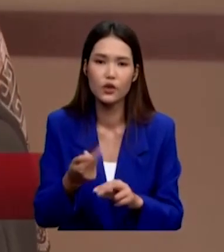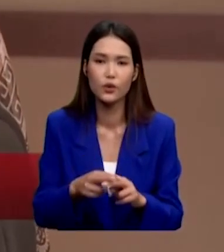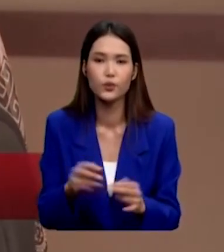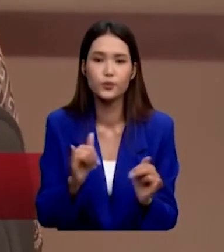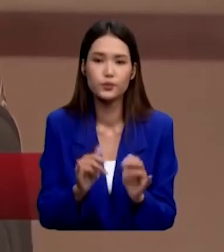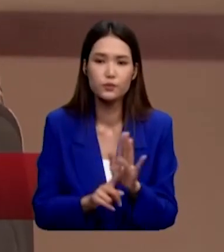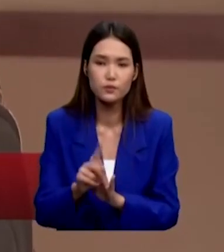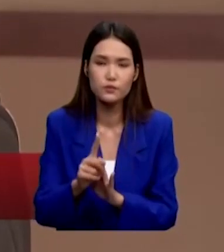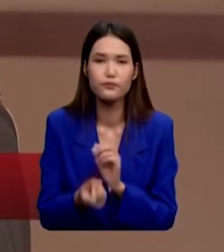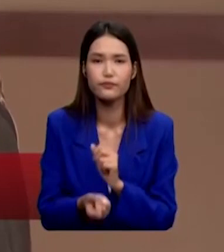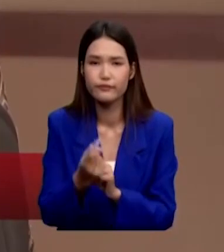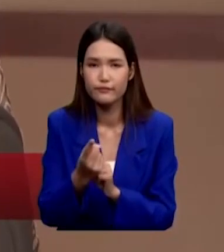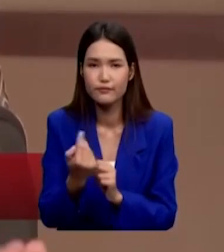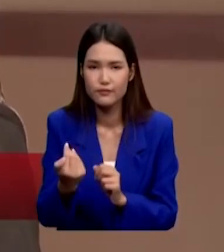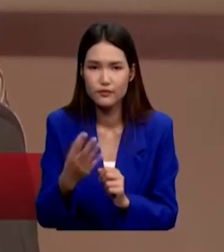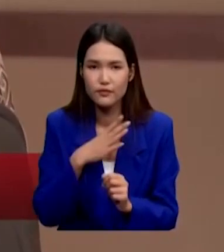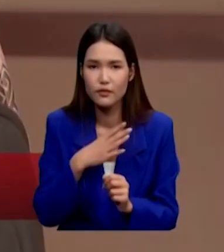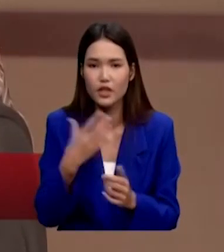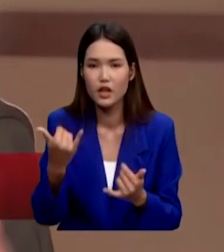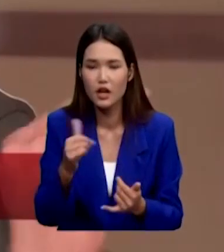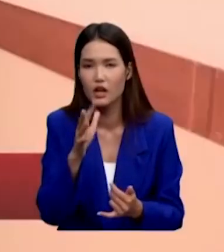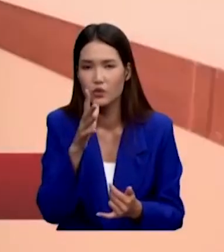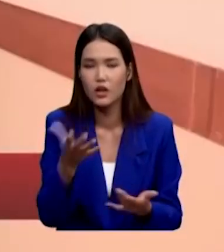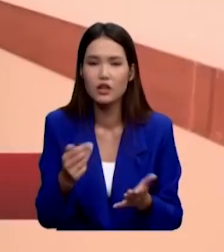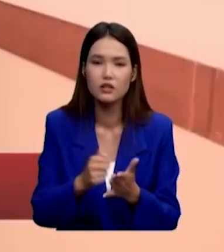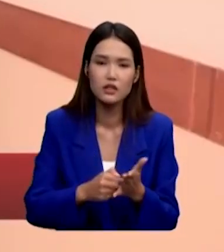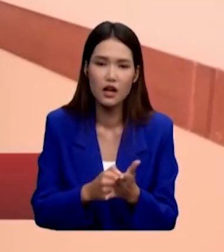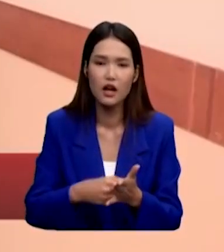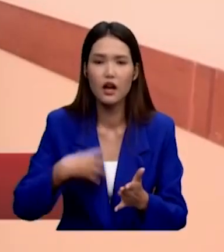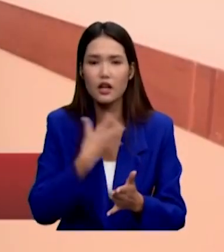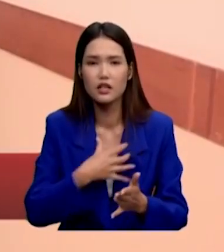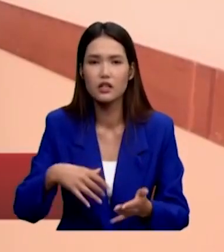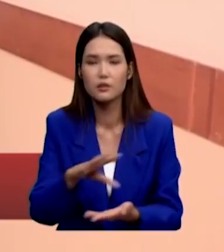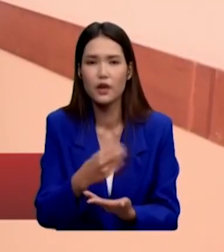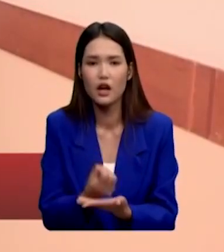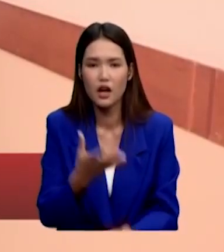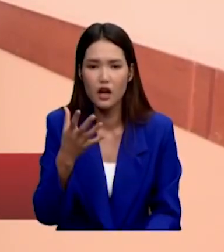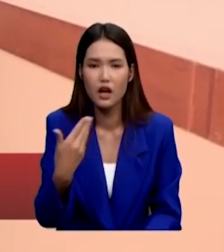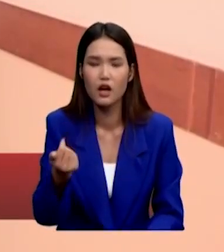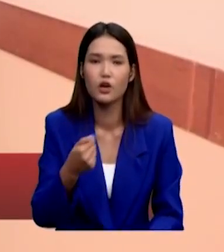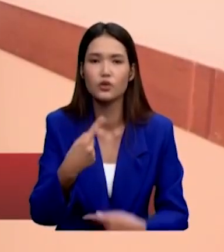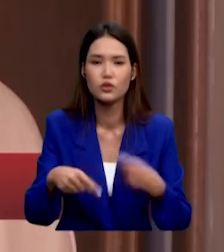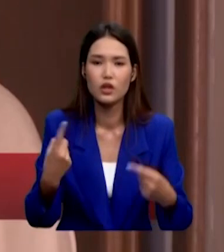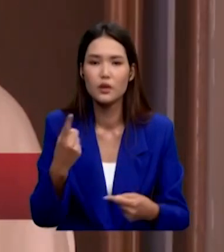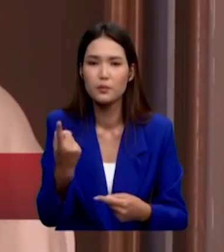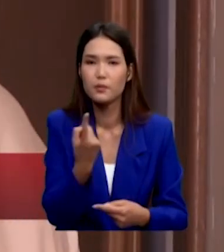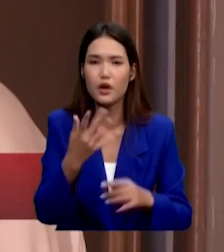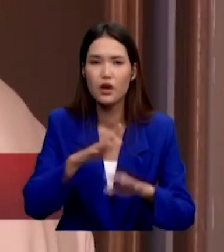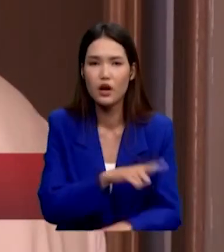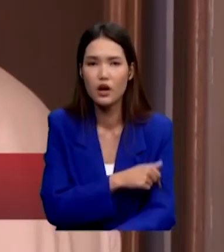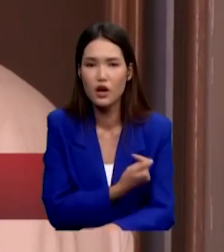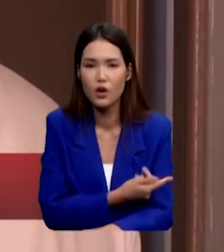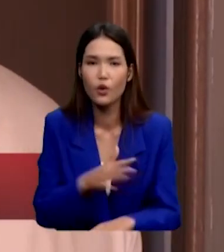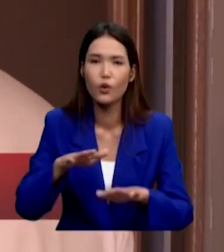қанша халық күтіп отырған. Қанша халық бар менен кейінге. Негізінде даудың басы басқарма басшысының күнігеше нөмір 1-ші аурухананың бас дәрігері